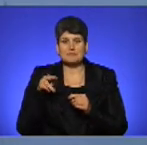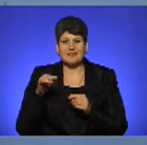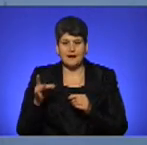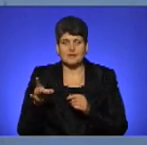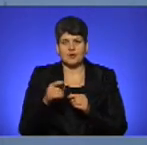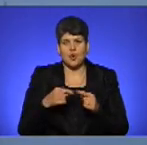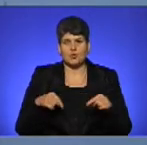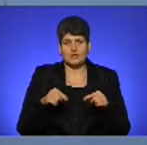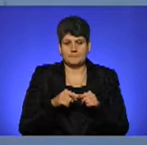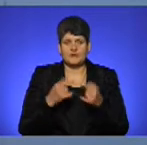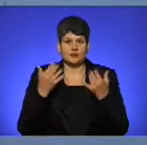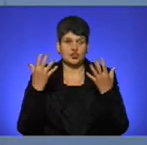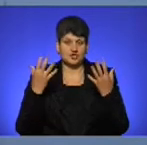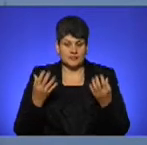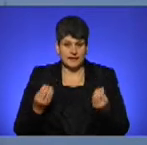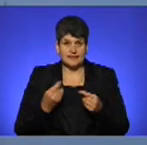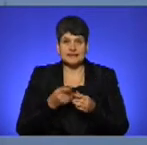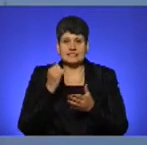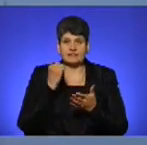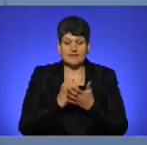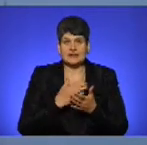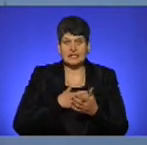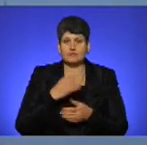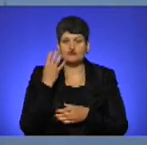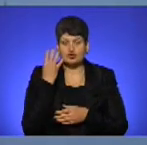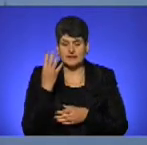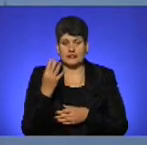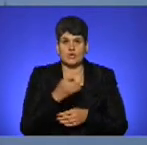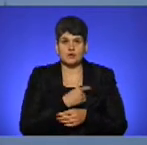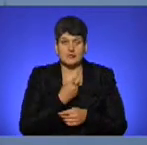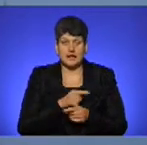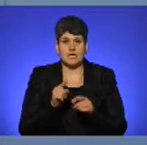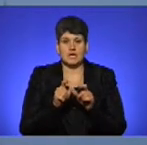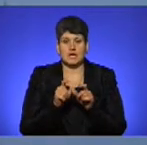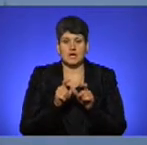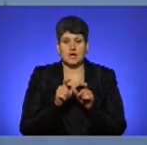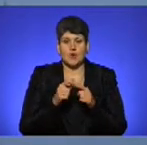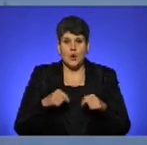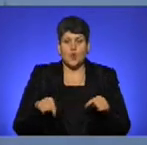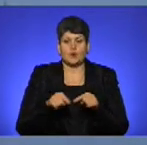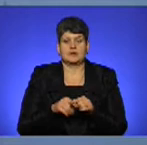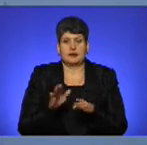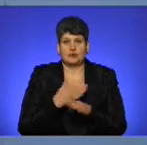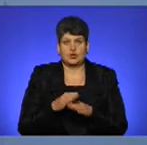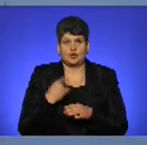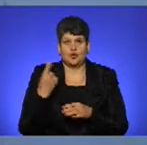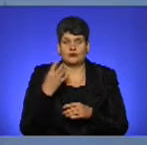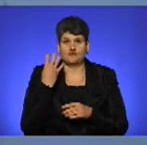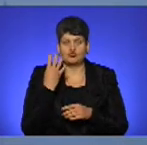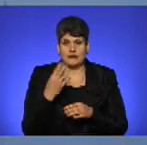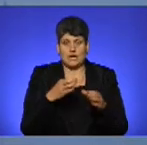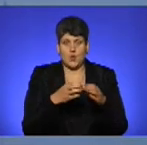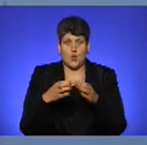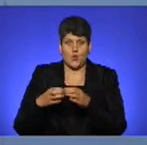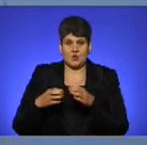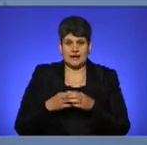день постанова Кабінету міністрів затвердила нам 4 госпітальних округи, відповідно до якого область поділена на 4 госпітальні округи, які, можливо,